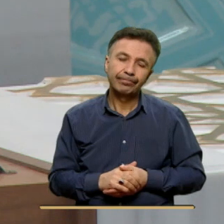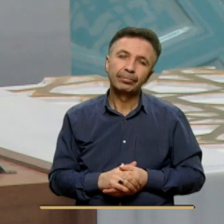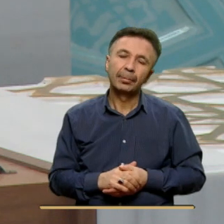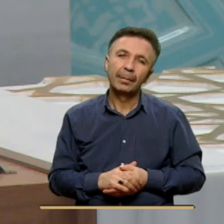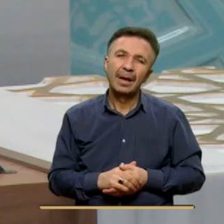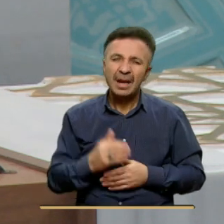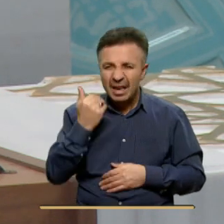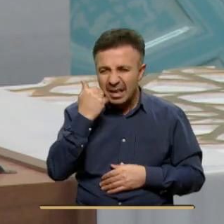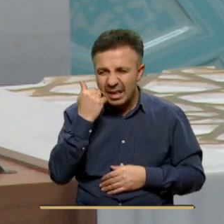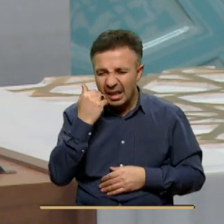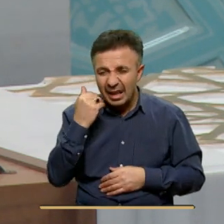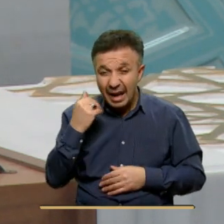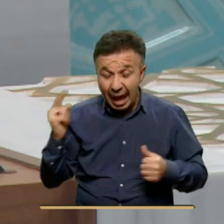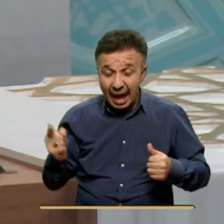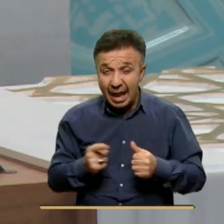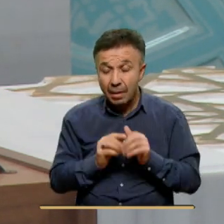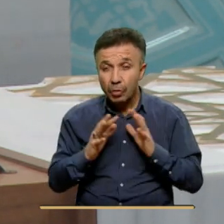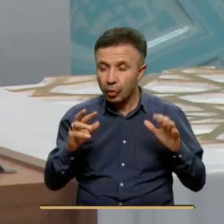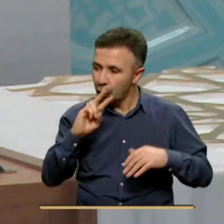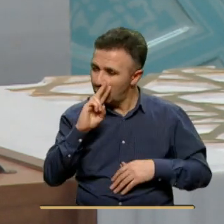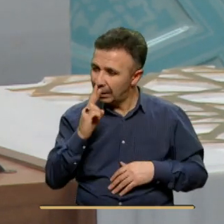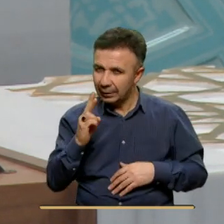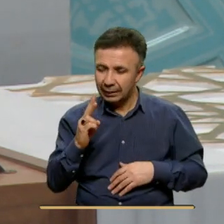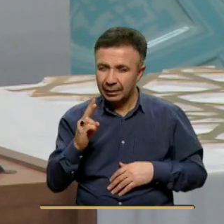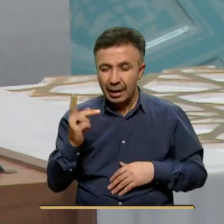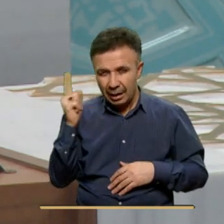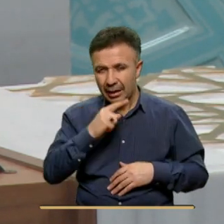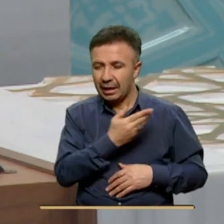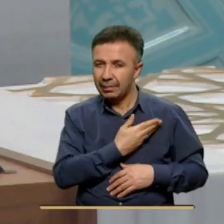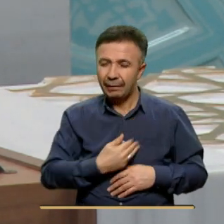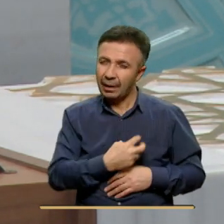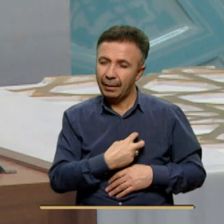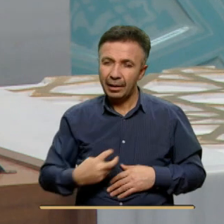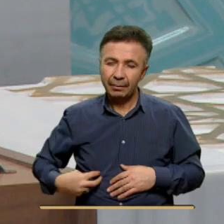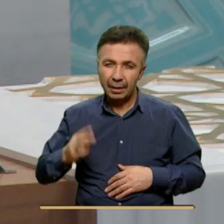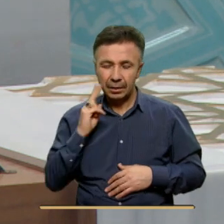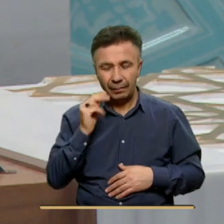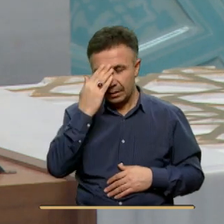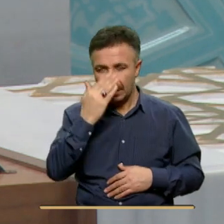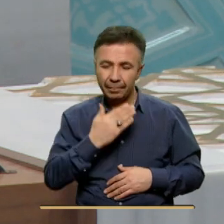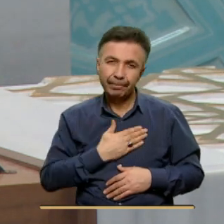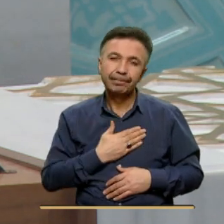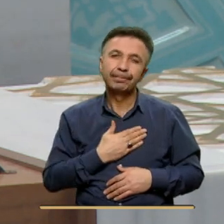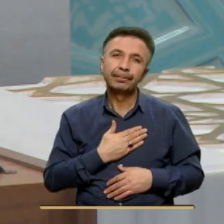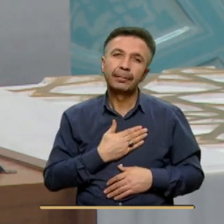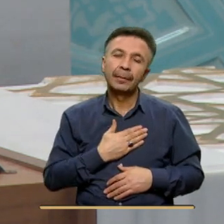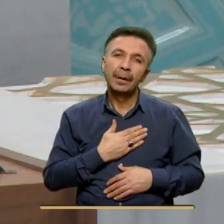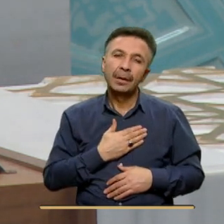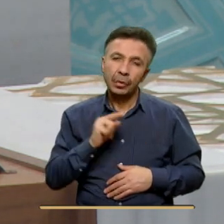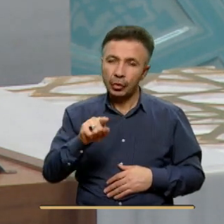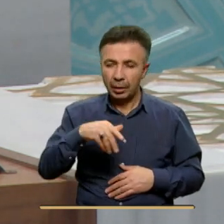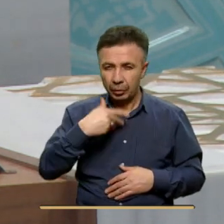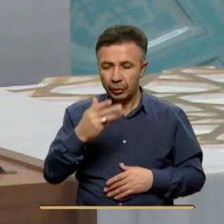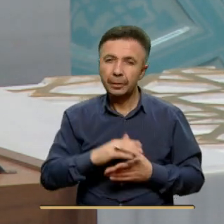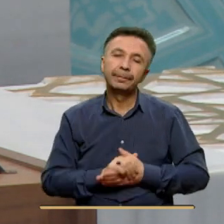Yalan en büyük günahlardandır. Nitekim sevgili Peygamber Efendimiz Aleyhissalatu Vesselam